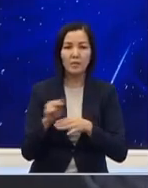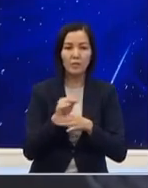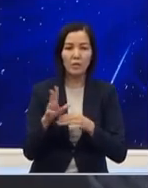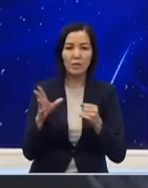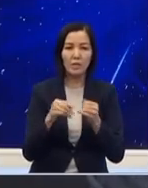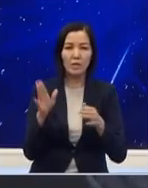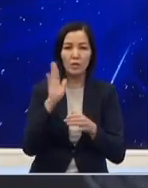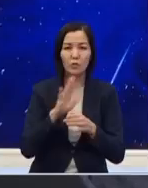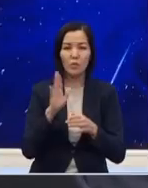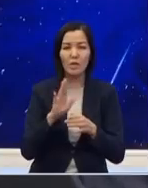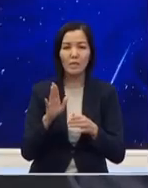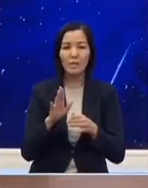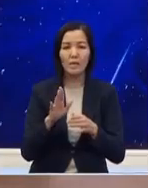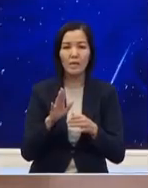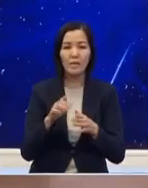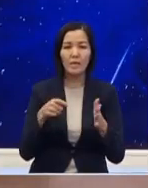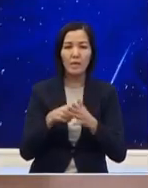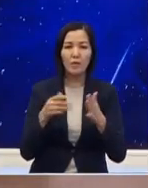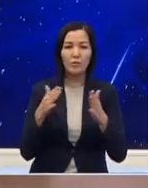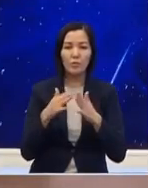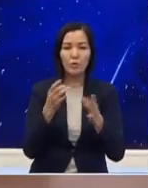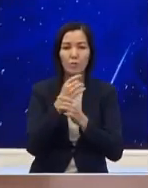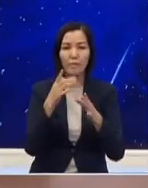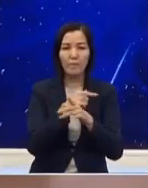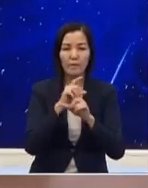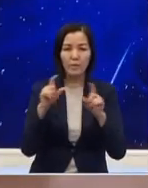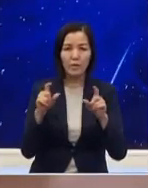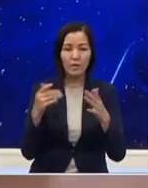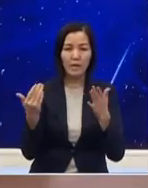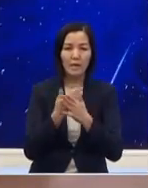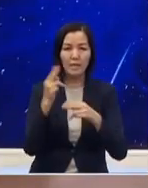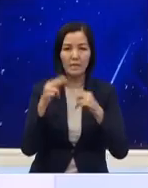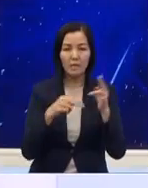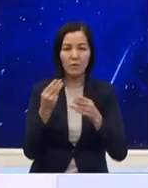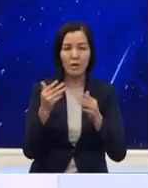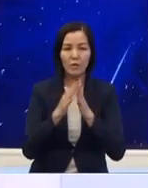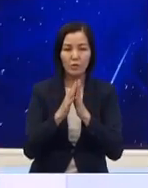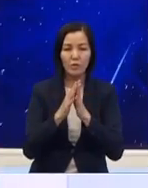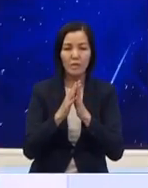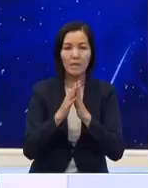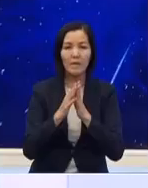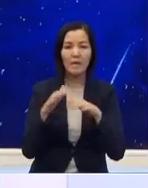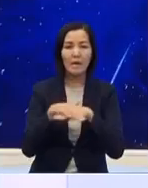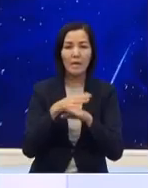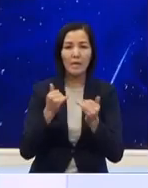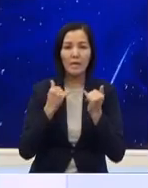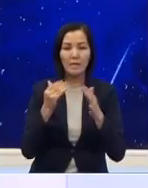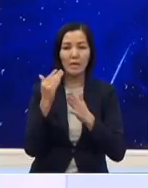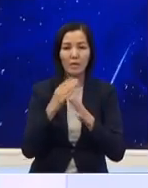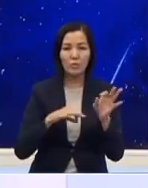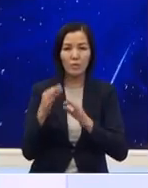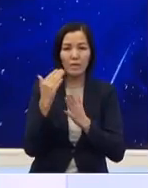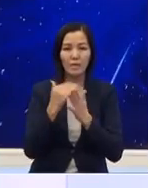жерлерді суландыру, мал қорымдарын, тұрғын үй, мәдениет үйі, фельдшерлік, акушерлік пункттарды салуға қаржы сұралды. Ел игілігіне арналған жобалар